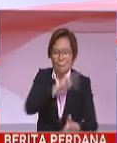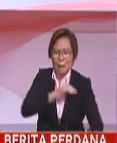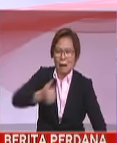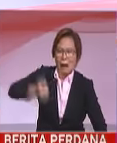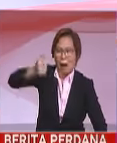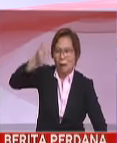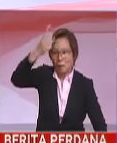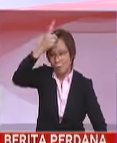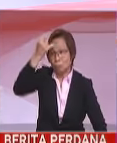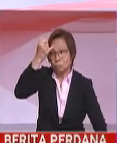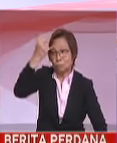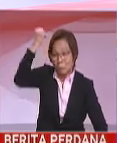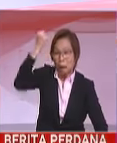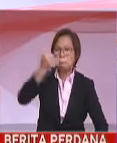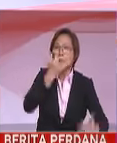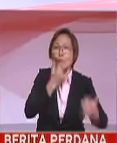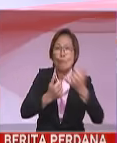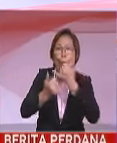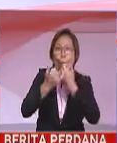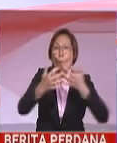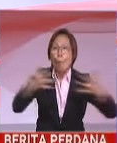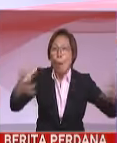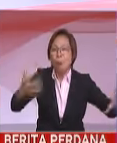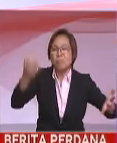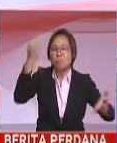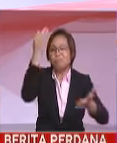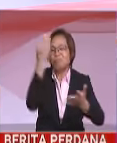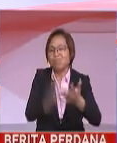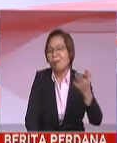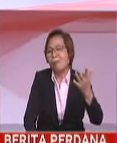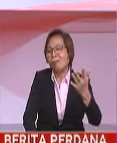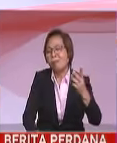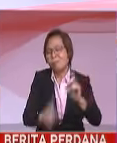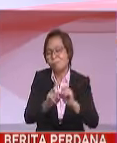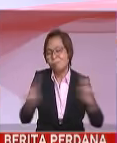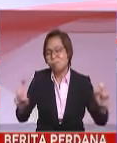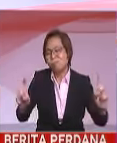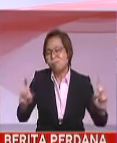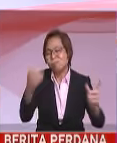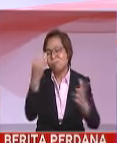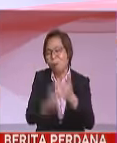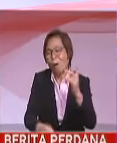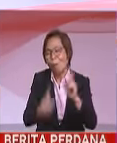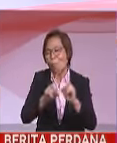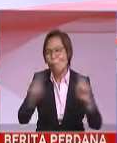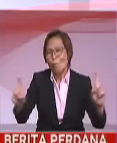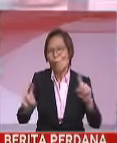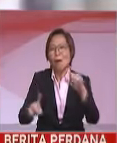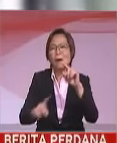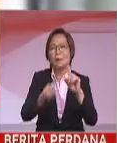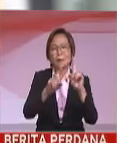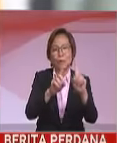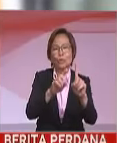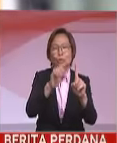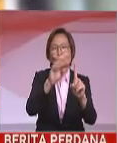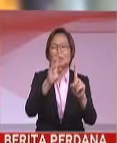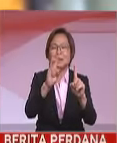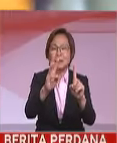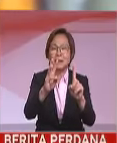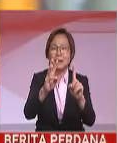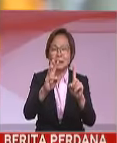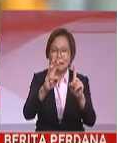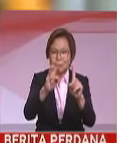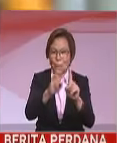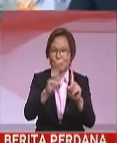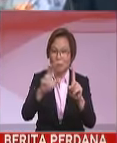Yaakob memaklumkan kesalahan paling banyak gagal mematuhi arahan penjarakan fizikal dengan 193 kes. Diikuti aktiviti